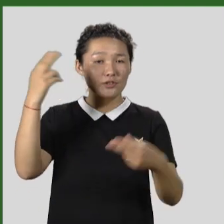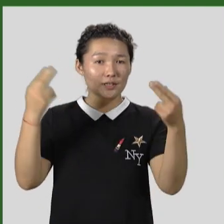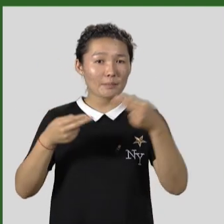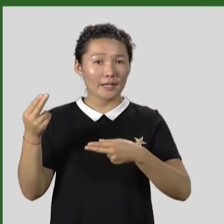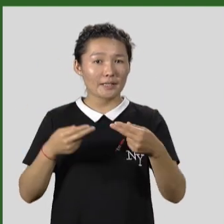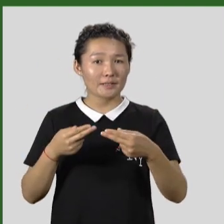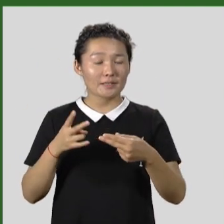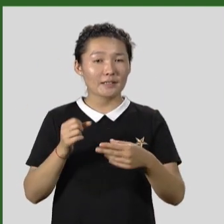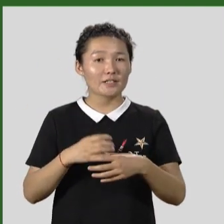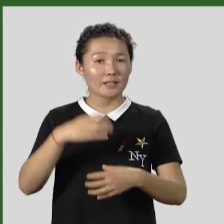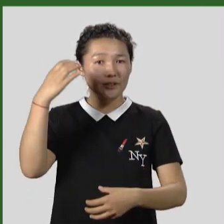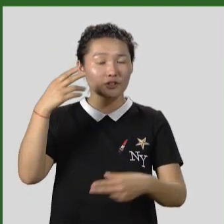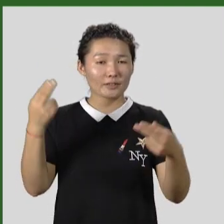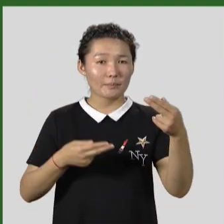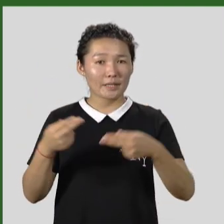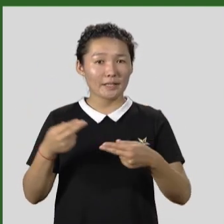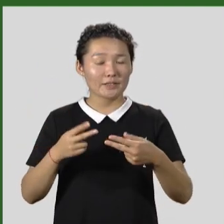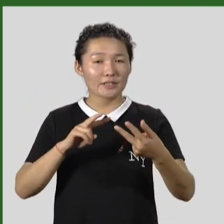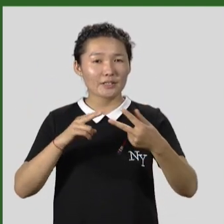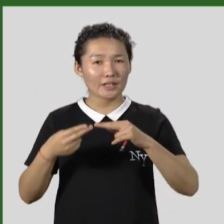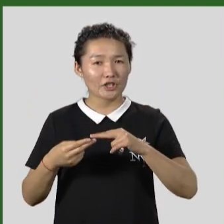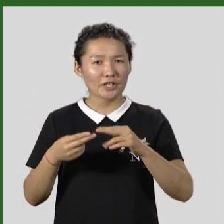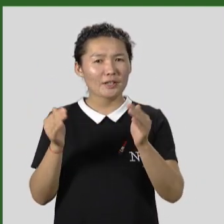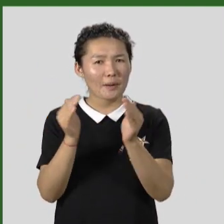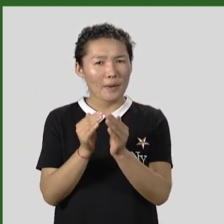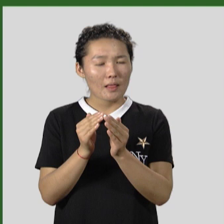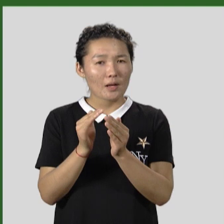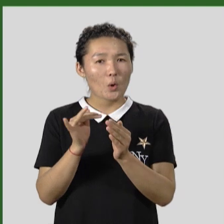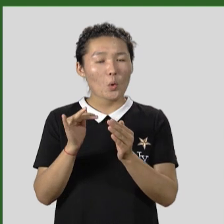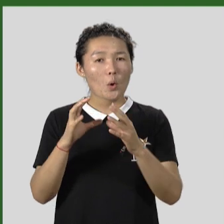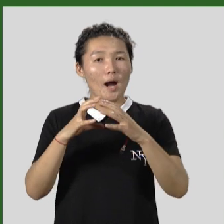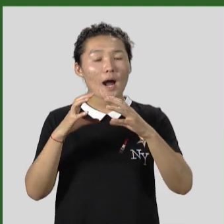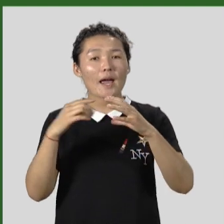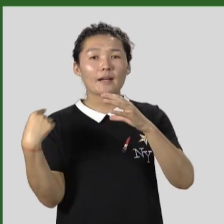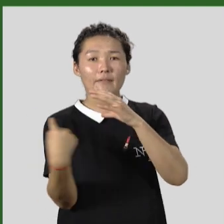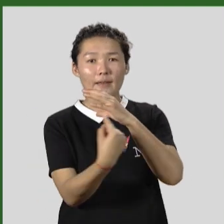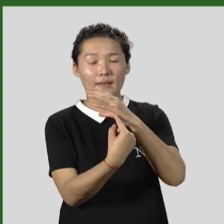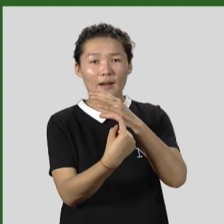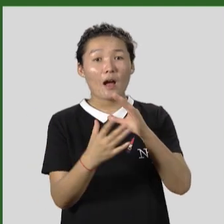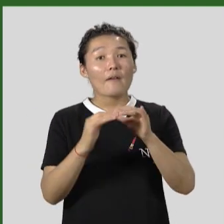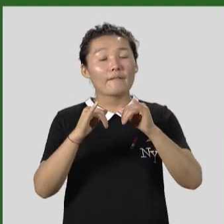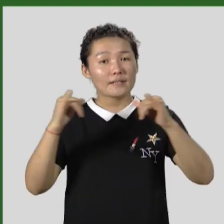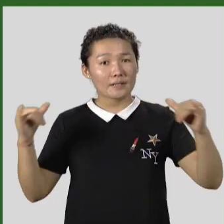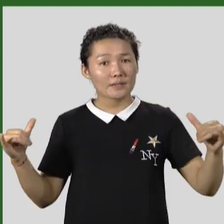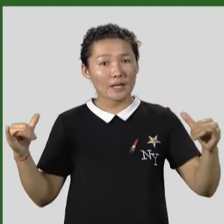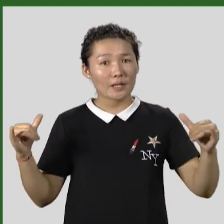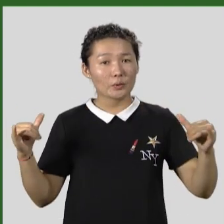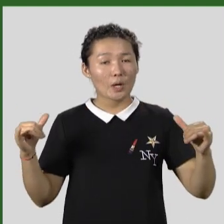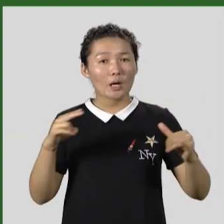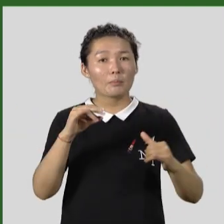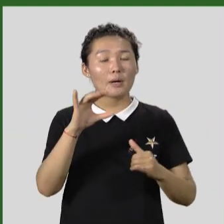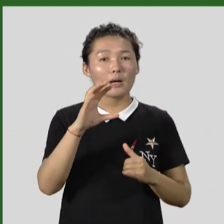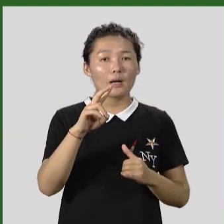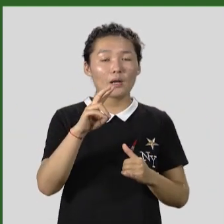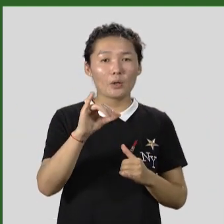На цилиндрической проекции искажения малы у экватора, возрастают к полюсам. Впервые